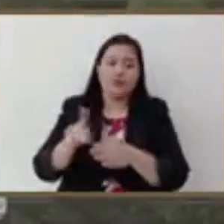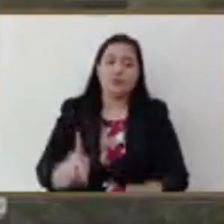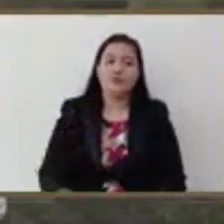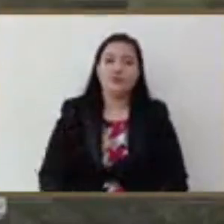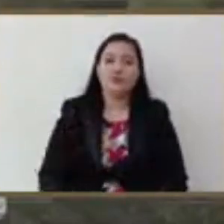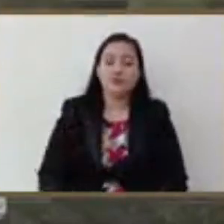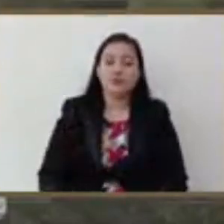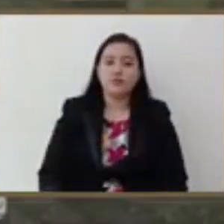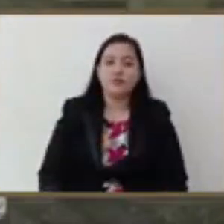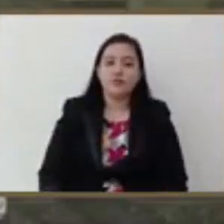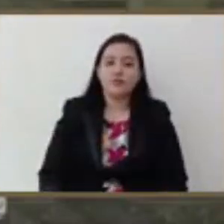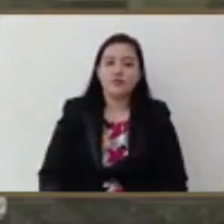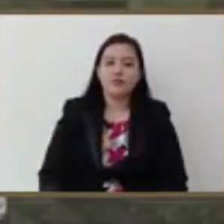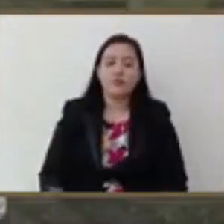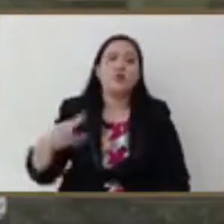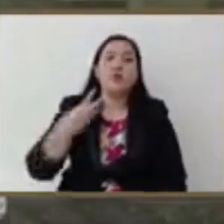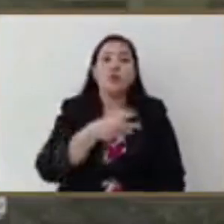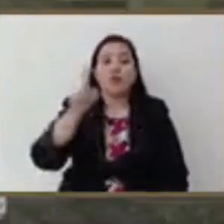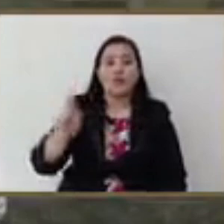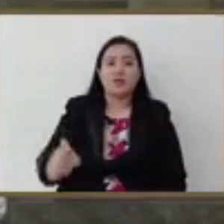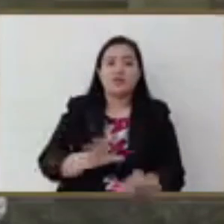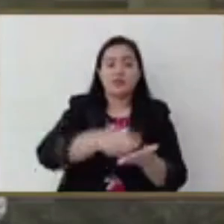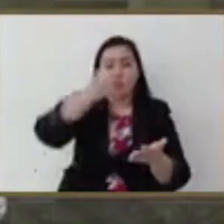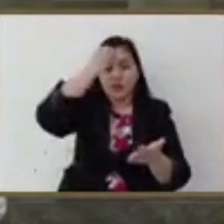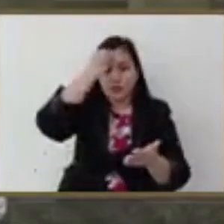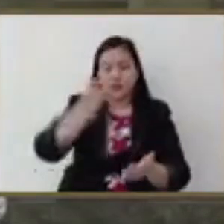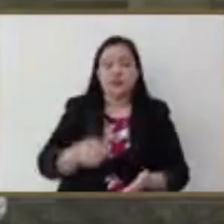You've got to be educated by the Word of God.